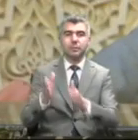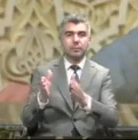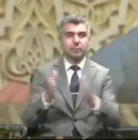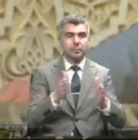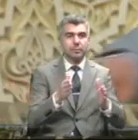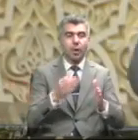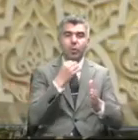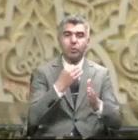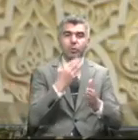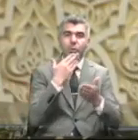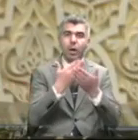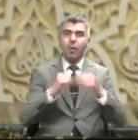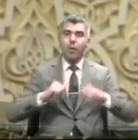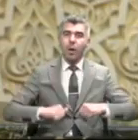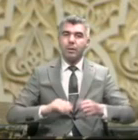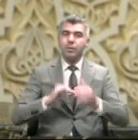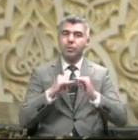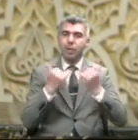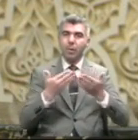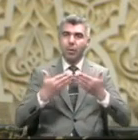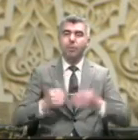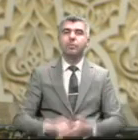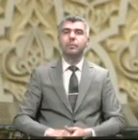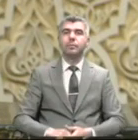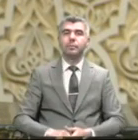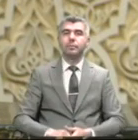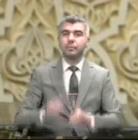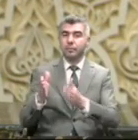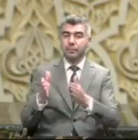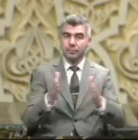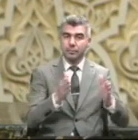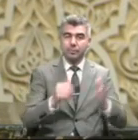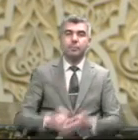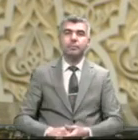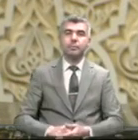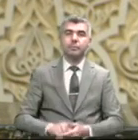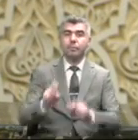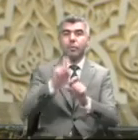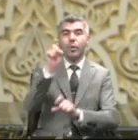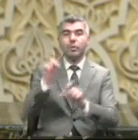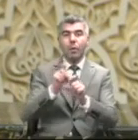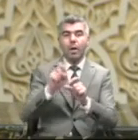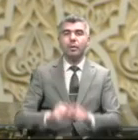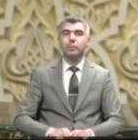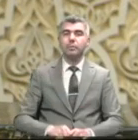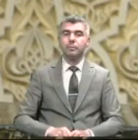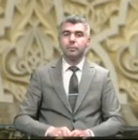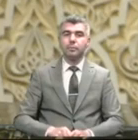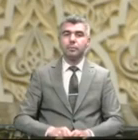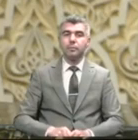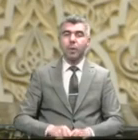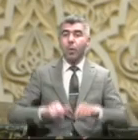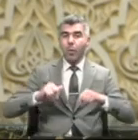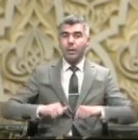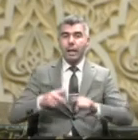الوزير على مساهمتك معنا في هاته الجلسه وننتقل الى الاسئله الانيه الموجهه لقطاع